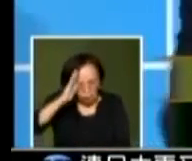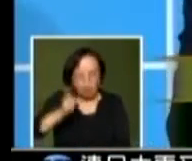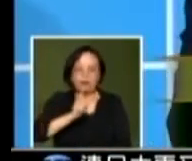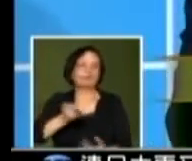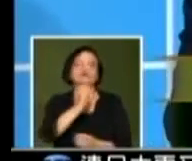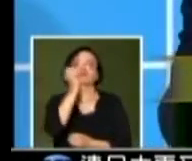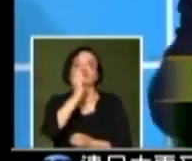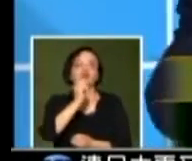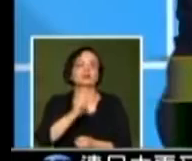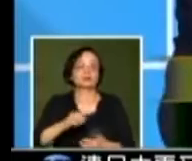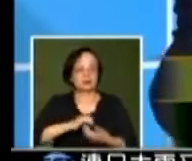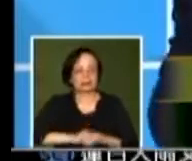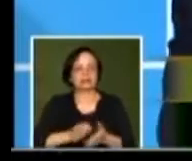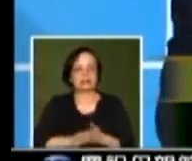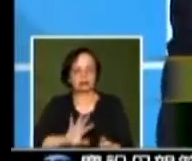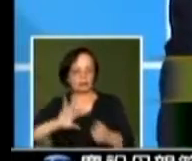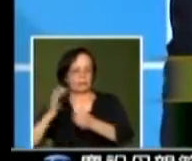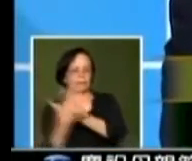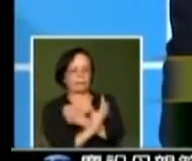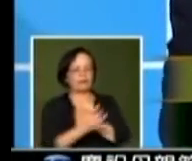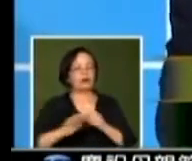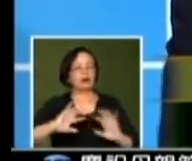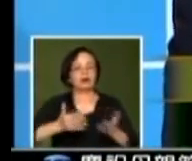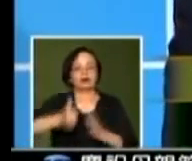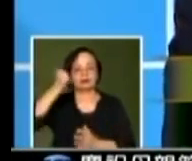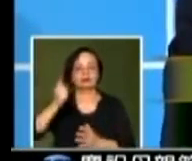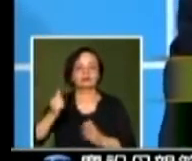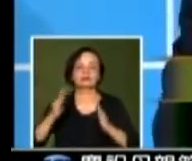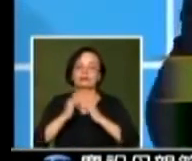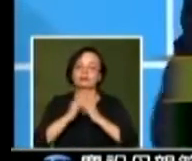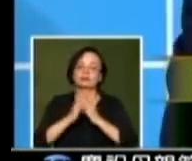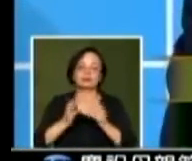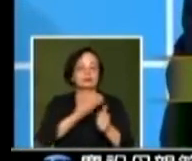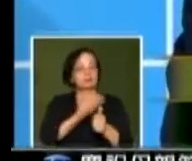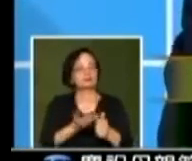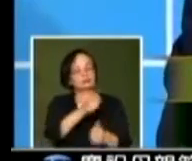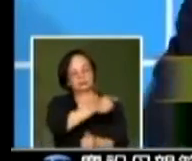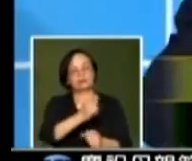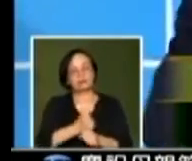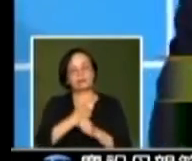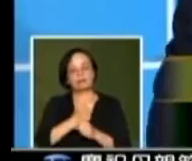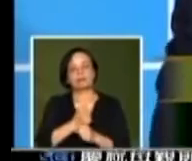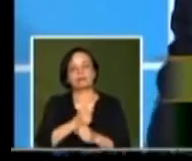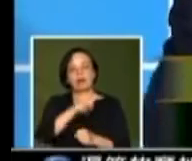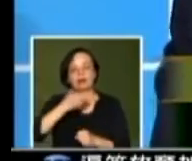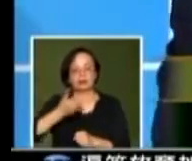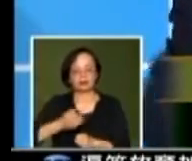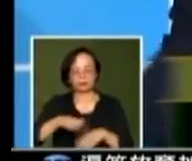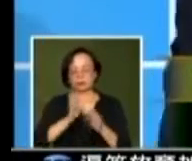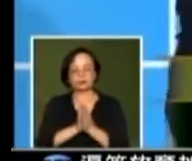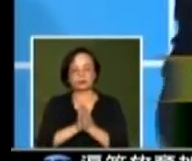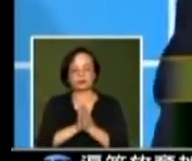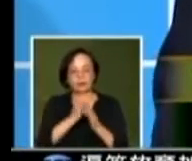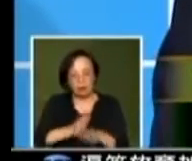呢爱包围总统府，要求马英九总统呢。针对一国两区向全台湾人